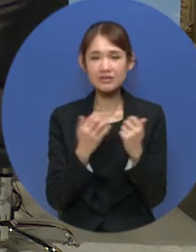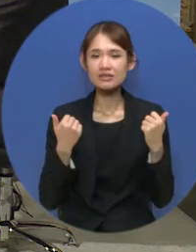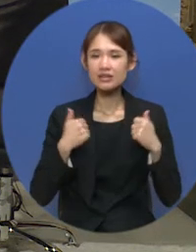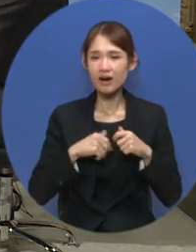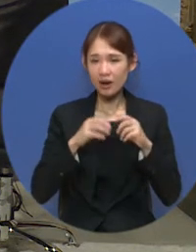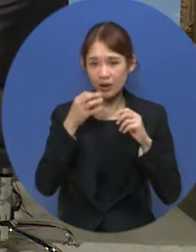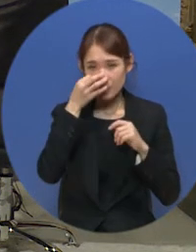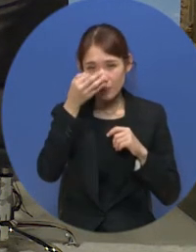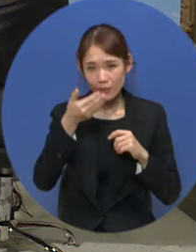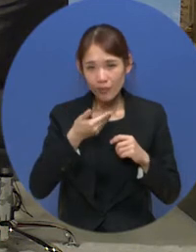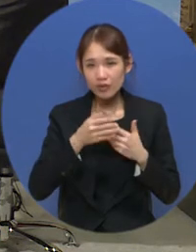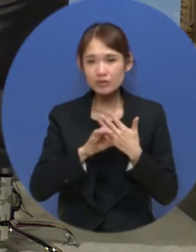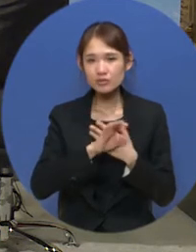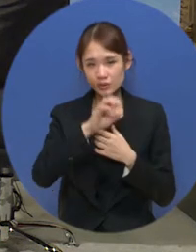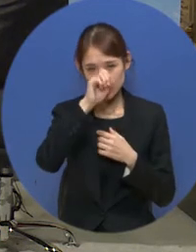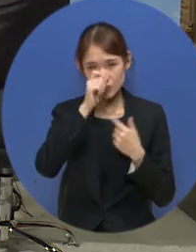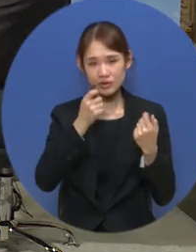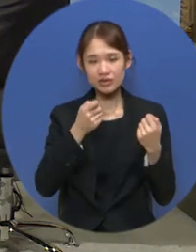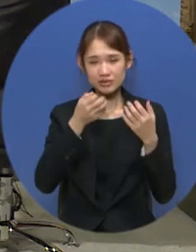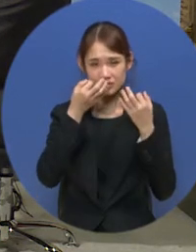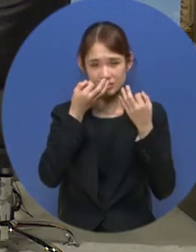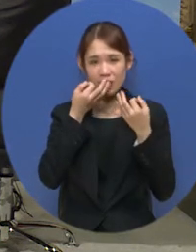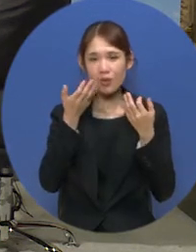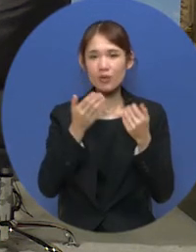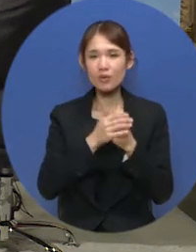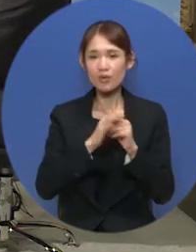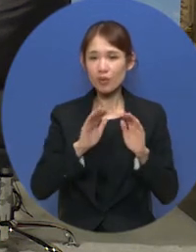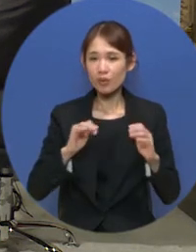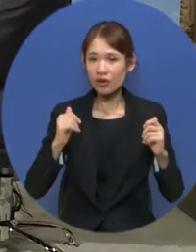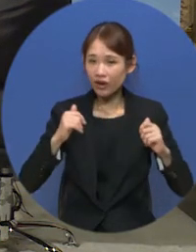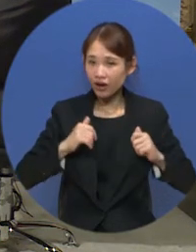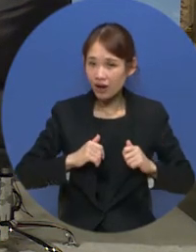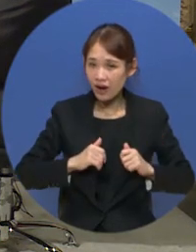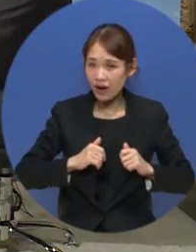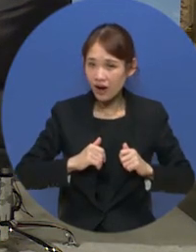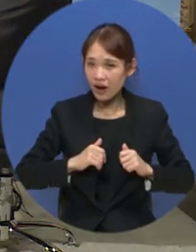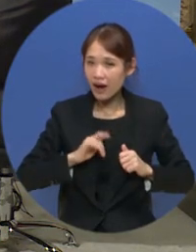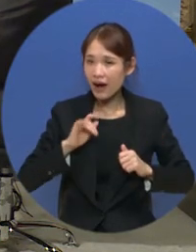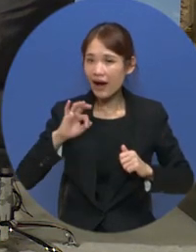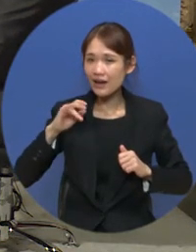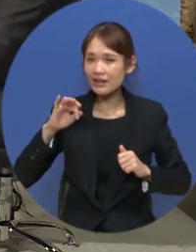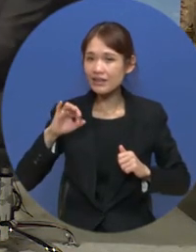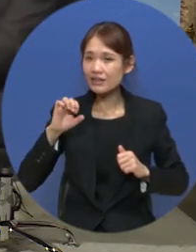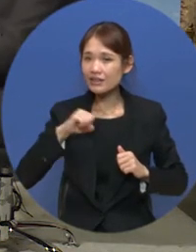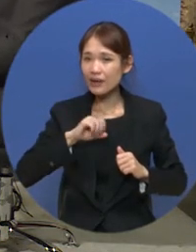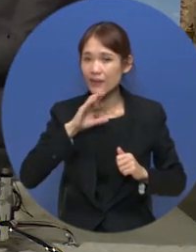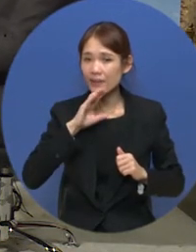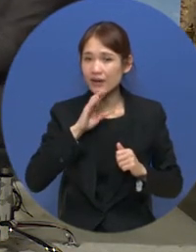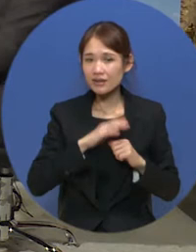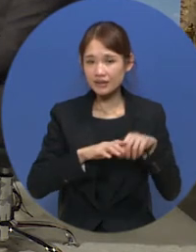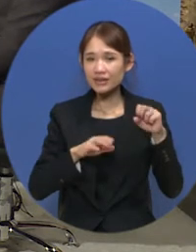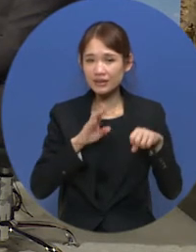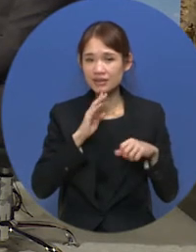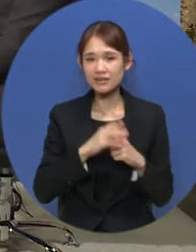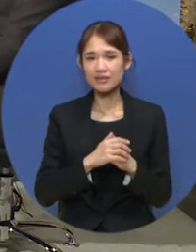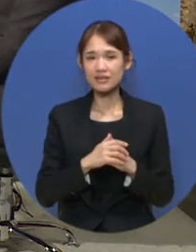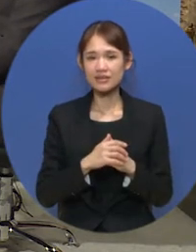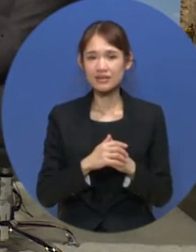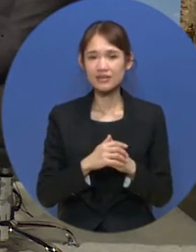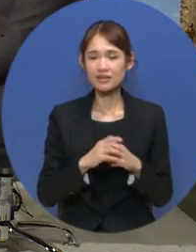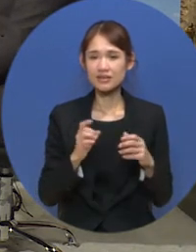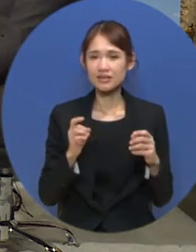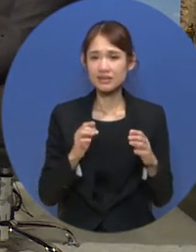의상을 보여줄 수 있으면 좋을 것 같은데 시청자분들께 네. 혹시 오늘 입고 오신 옷이 하티스트 네, 옷인가요? 맞습니다. 네, 이게 아직